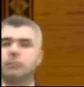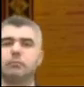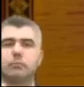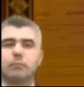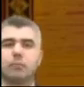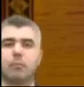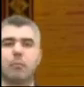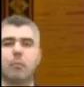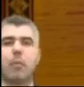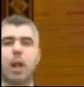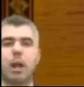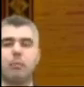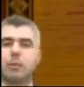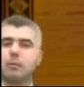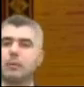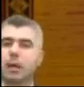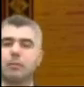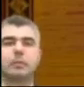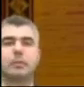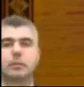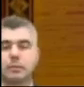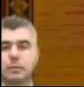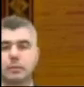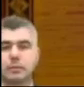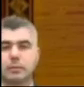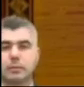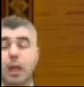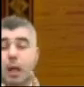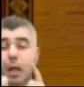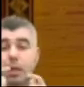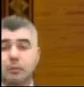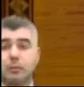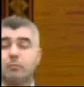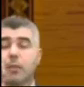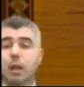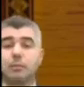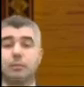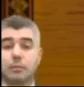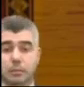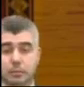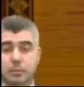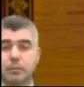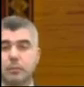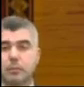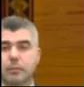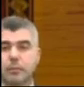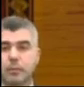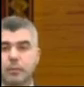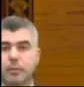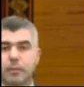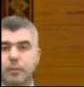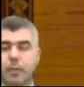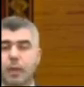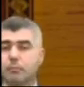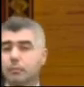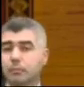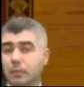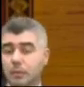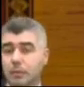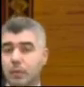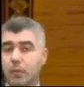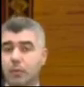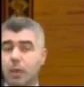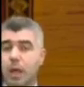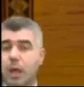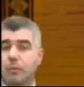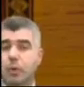والسادة البرلمانيون، أيها الأصدقاء الأعزاء، إن الرؤية البصيرة والمتبصرة للملك محمد السادس والإنجازات